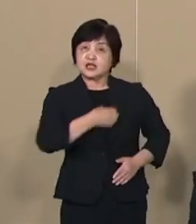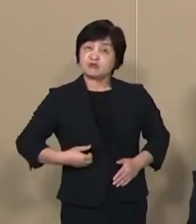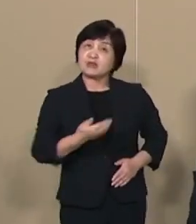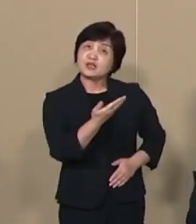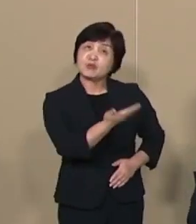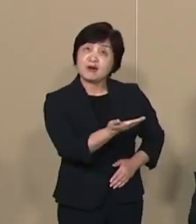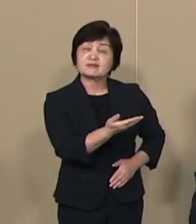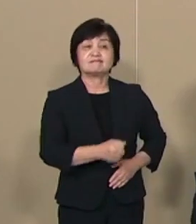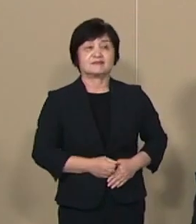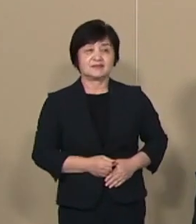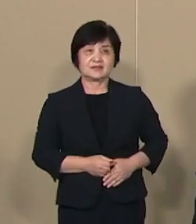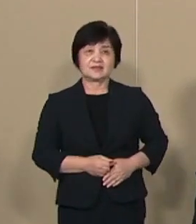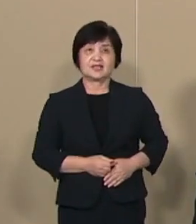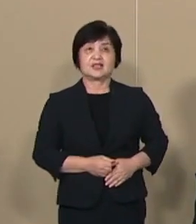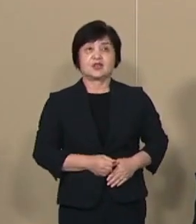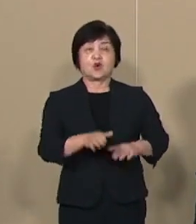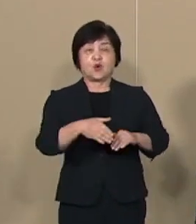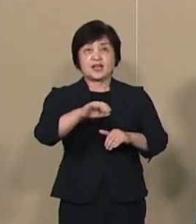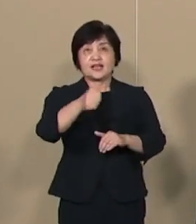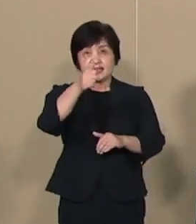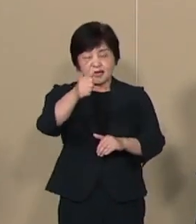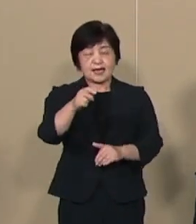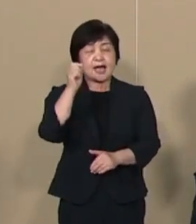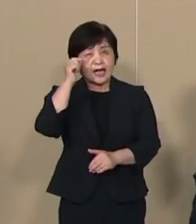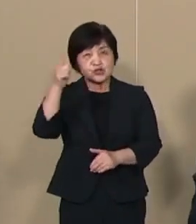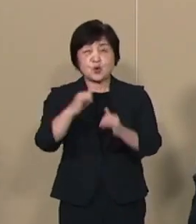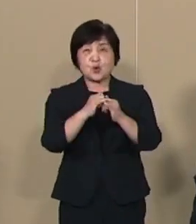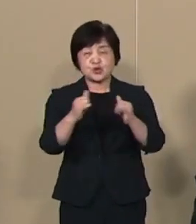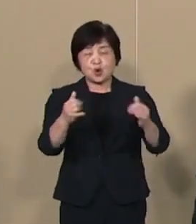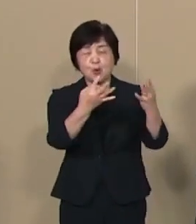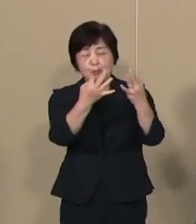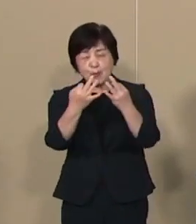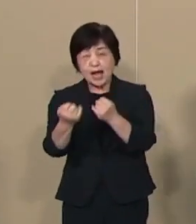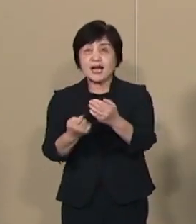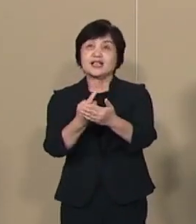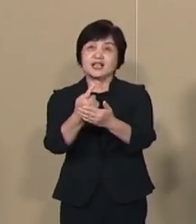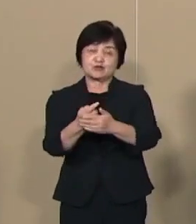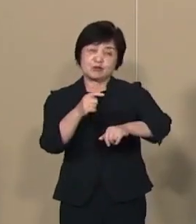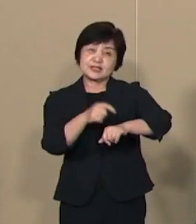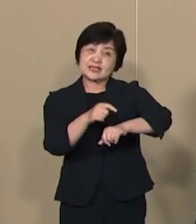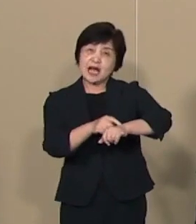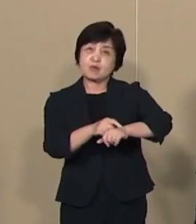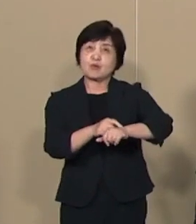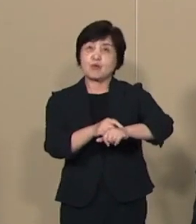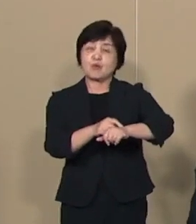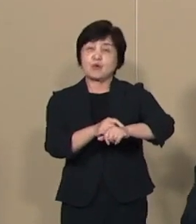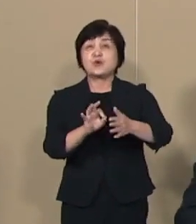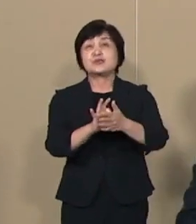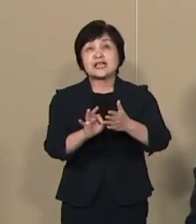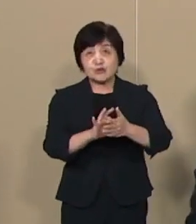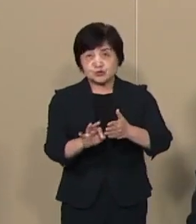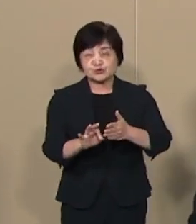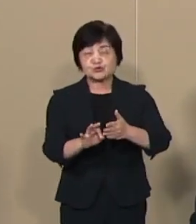てやっぱりそれなりに賢い方がたられてしまうとやっぱり国会ってやっぱり時間をとられてしまうそれはねうんいい